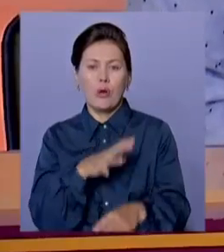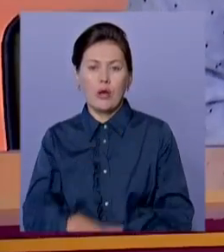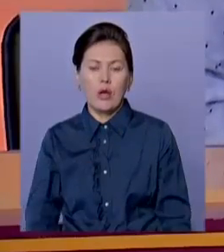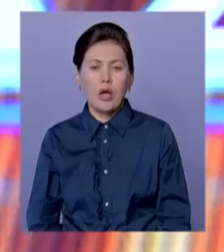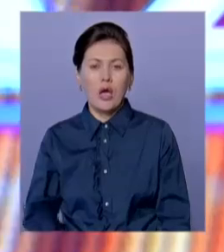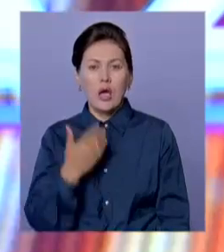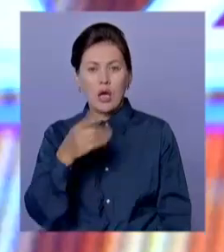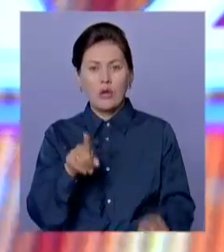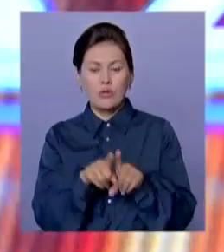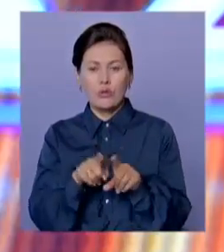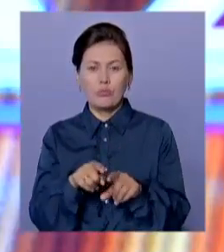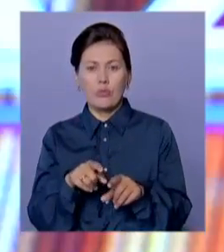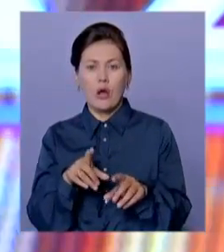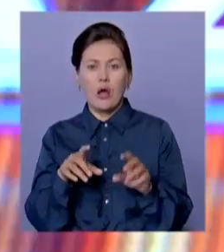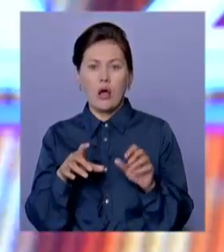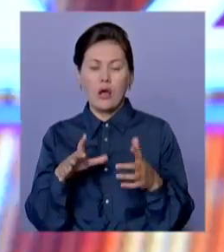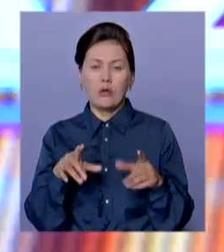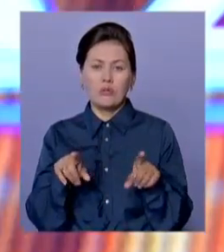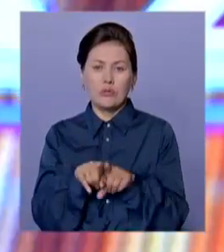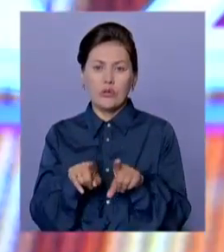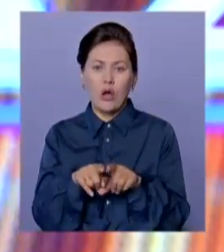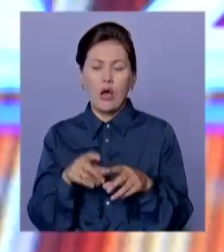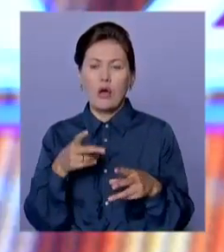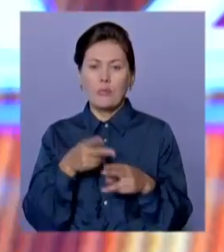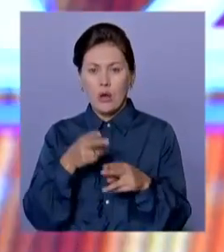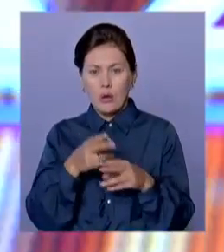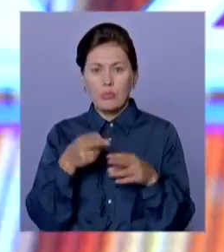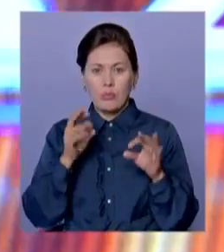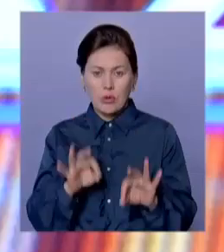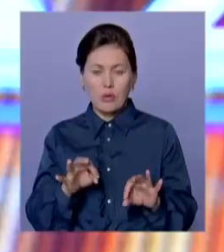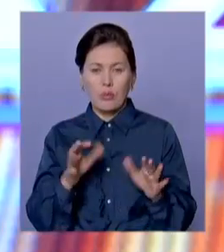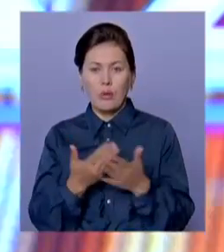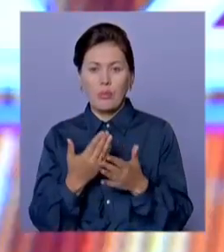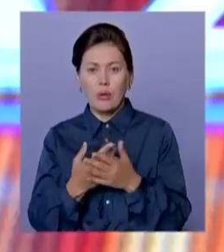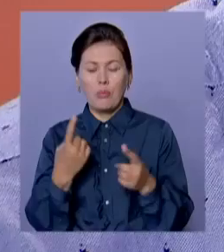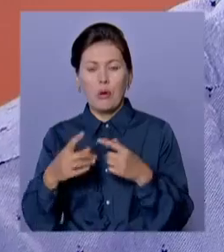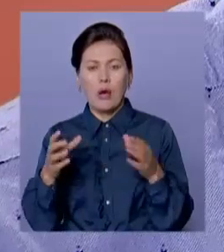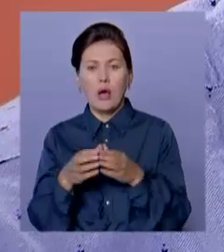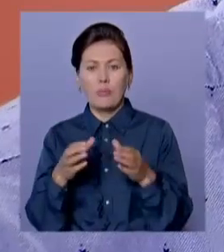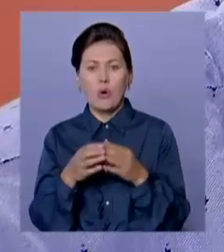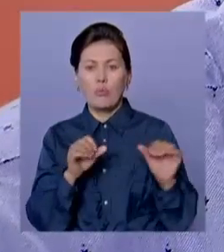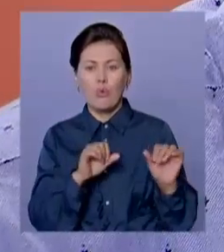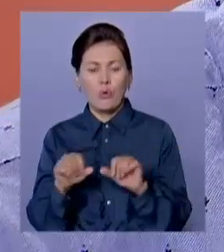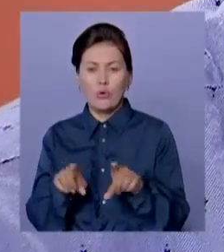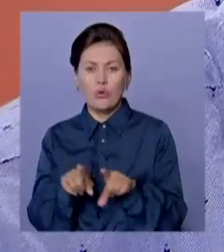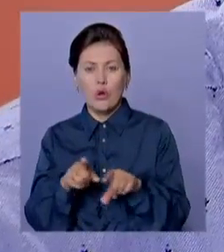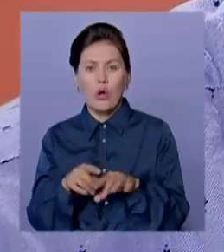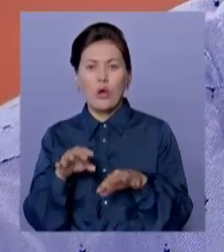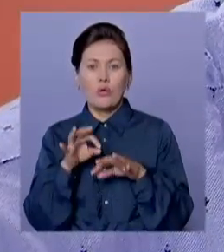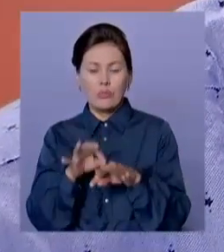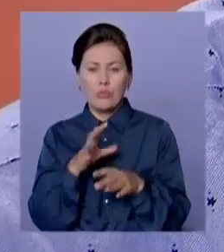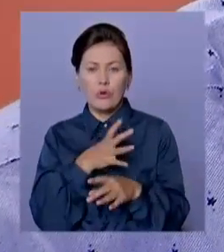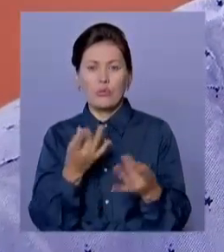шабуыл жасап қоюға да мүмкіндік бере бермейді ғой. Иә. Сол ол басқа команда қорғаушылары да жайдан жай